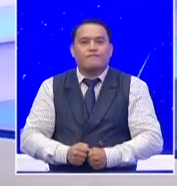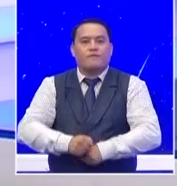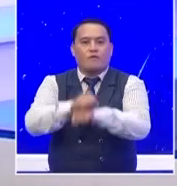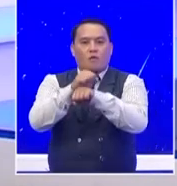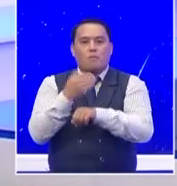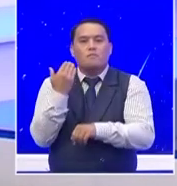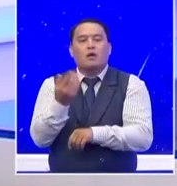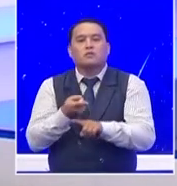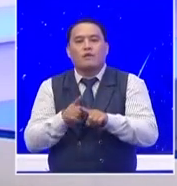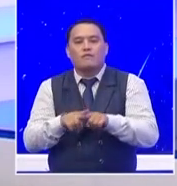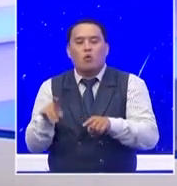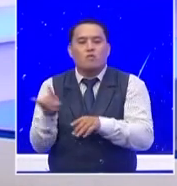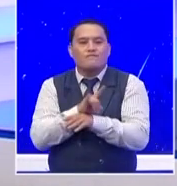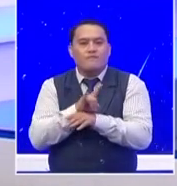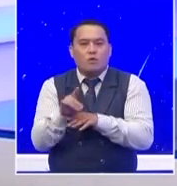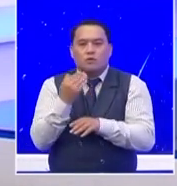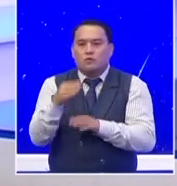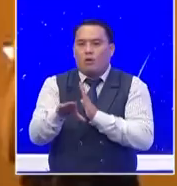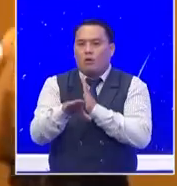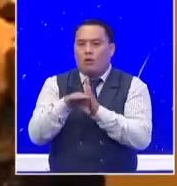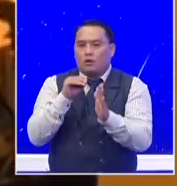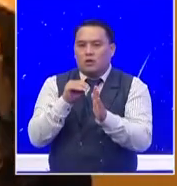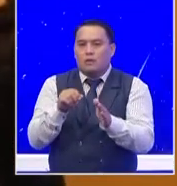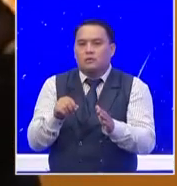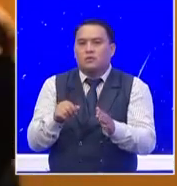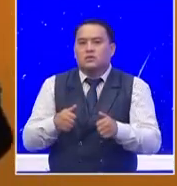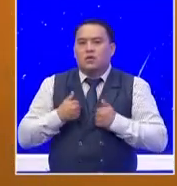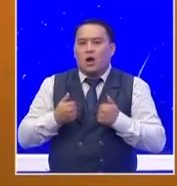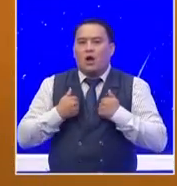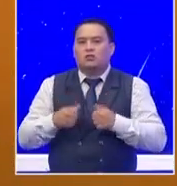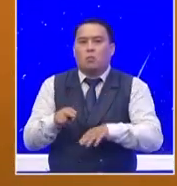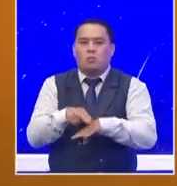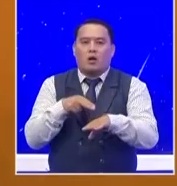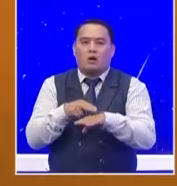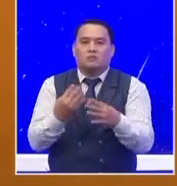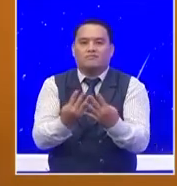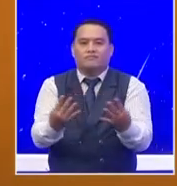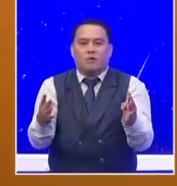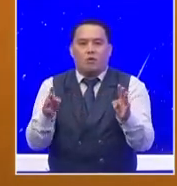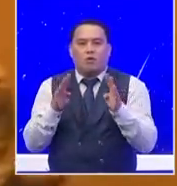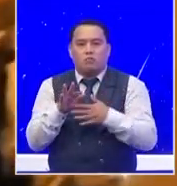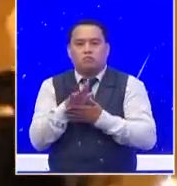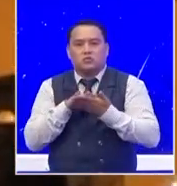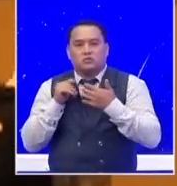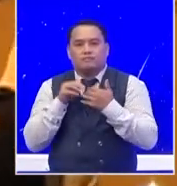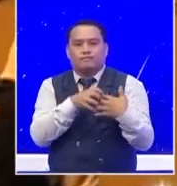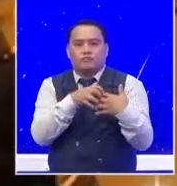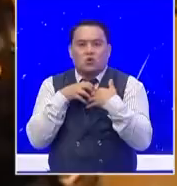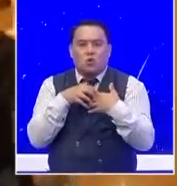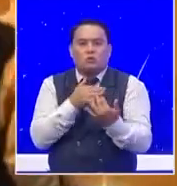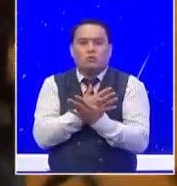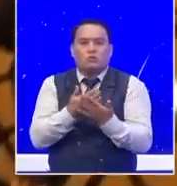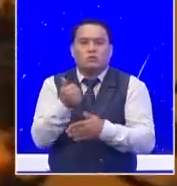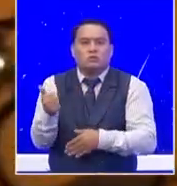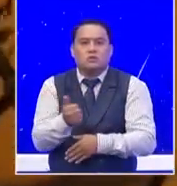мнению, места фальсификации итогов голосования. Их пытались сдержать силы правопорядка. Противостояние продолжалось несколько часов.